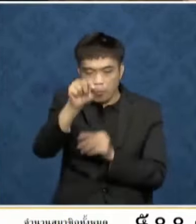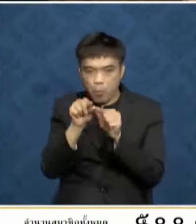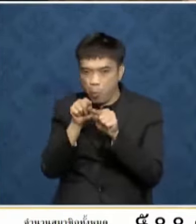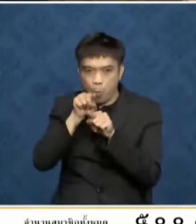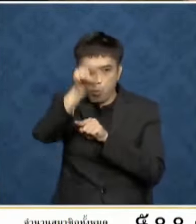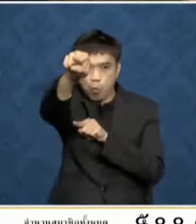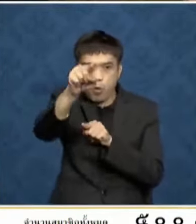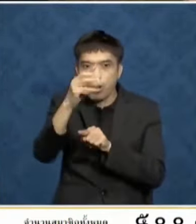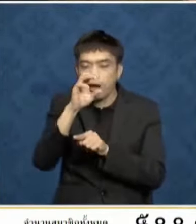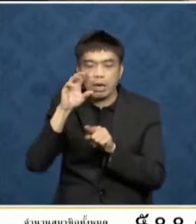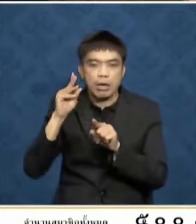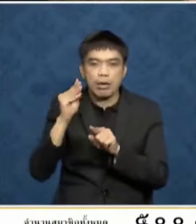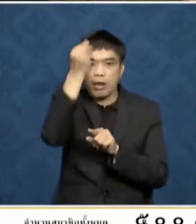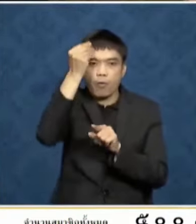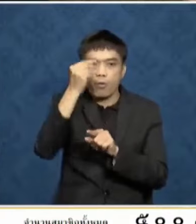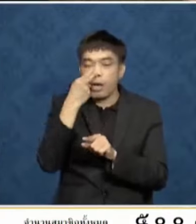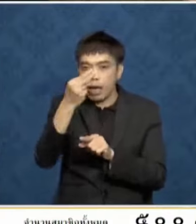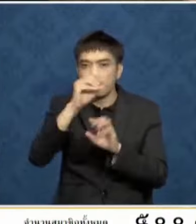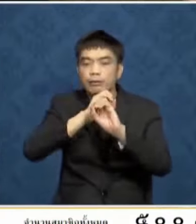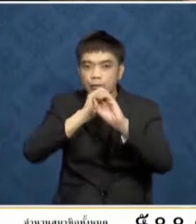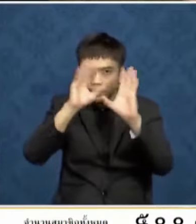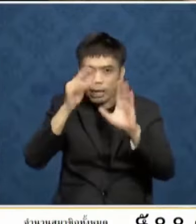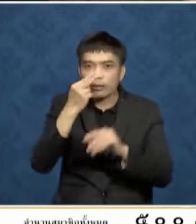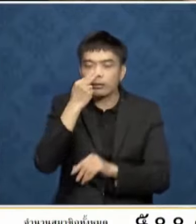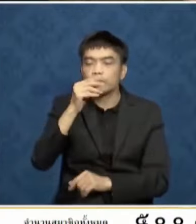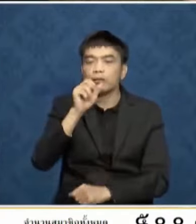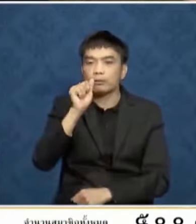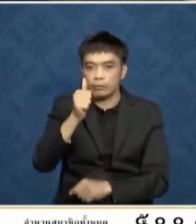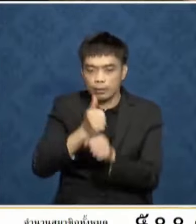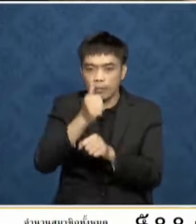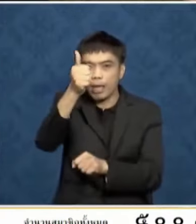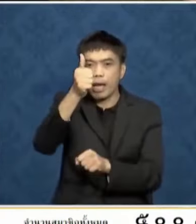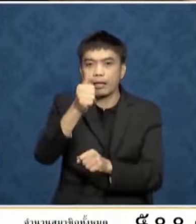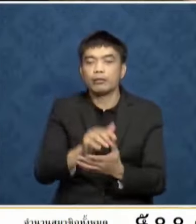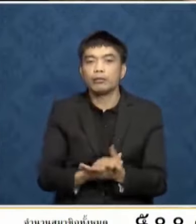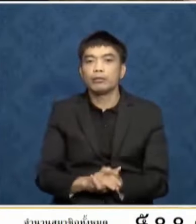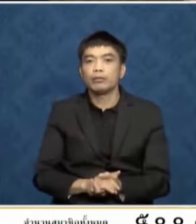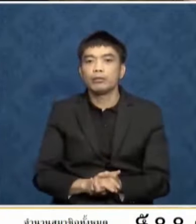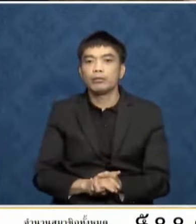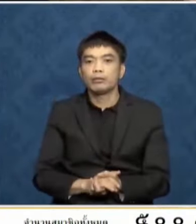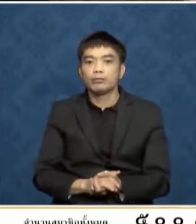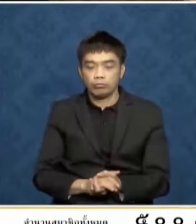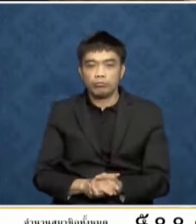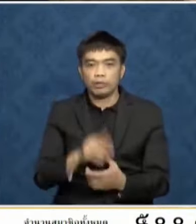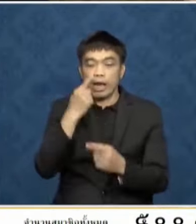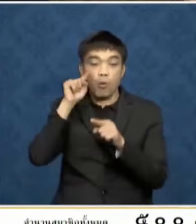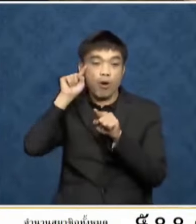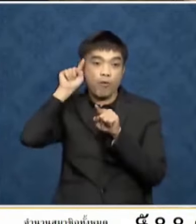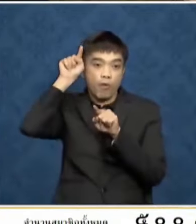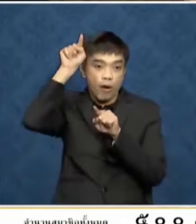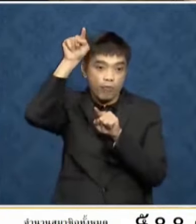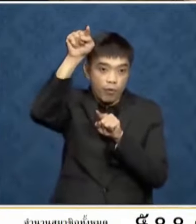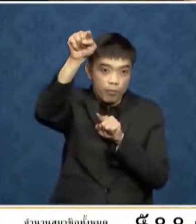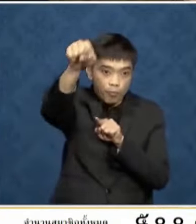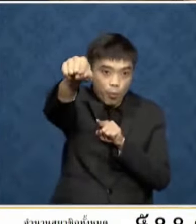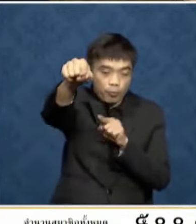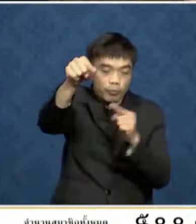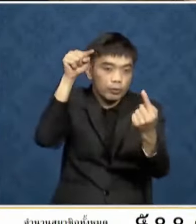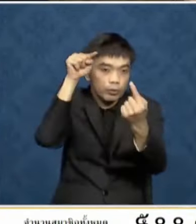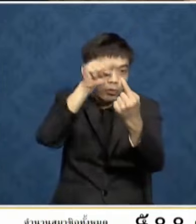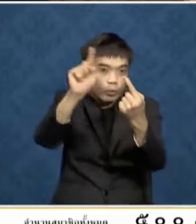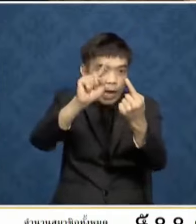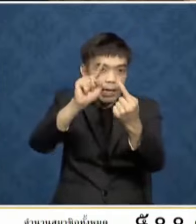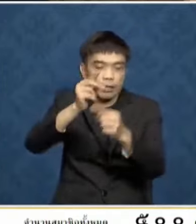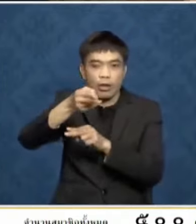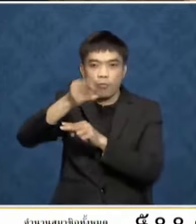็วกว่ากลายกาค้ศึเห็ได้จากาุเจนเรร์ช่ถัดไปจะนำเสนอเรื่องของระยะหงปที่มากขึ้นการระยะการตรจจบที่ไกลขึ้น